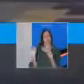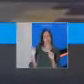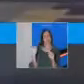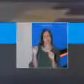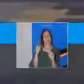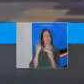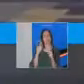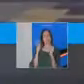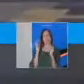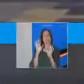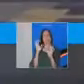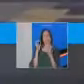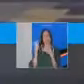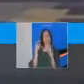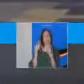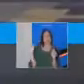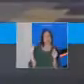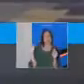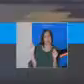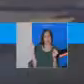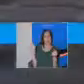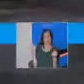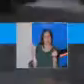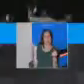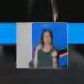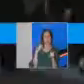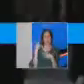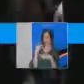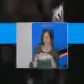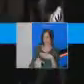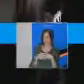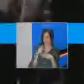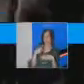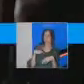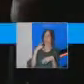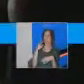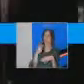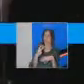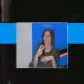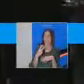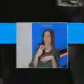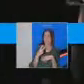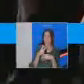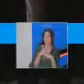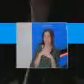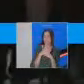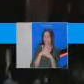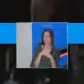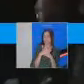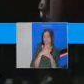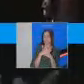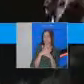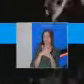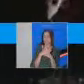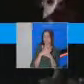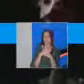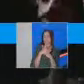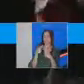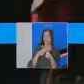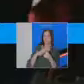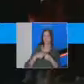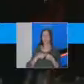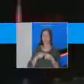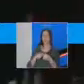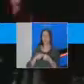למפלגה הדמוקרטית, זו קהילה מאוד ליברלית, ובסופו של דבר אנחנו ראינו